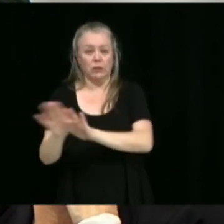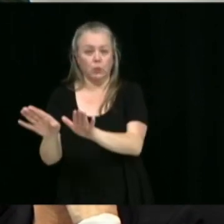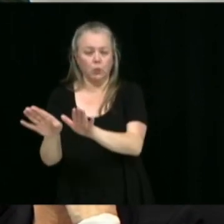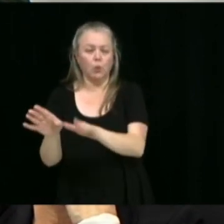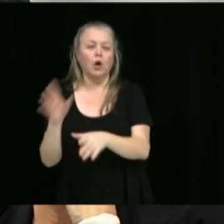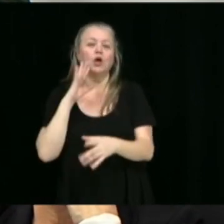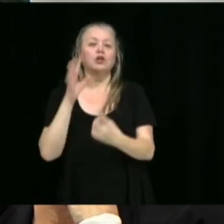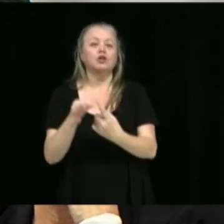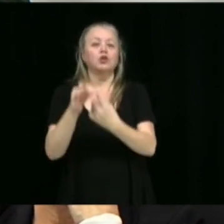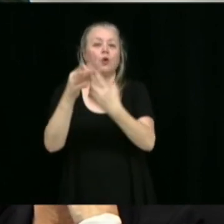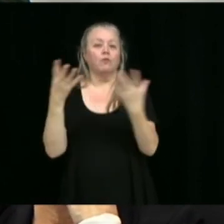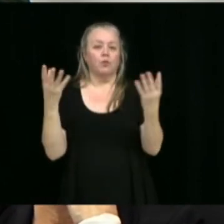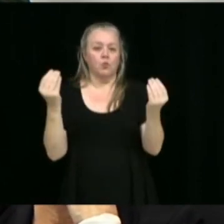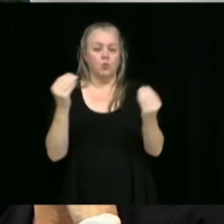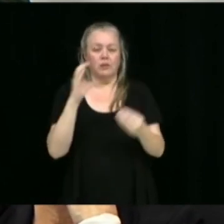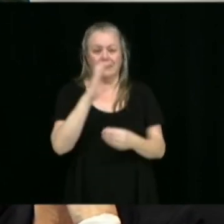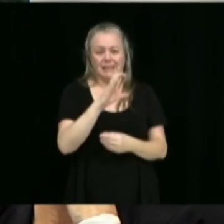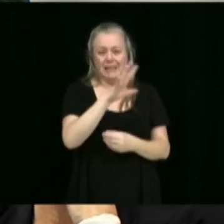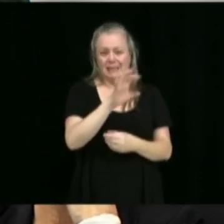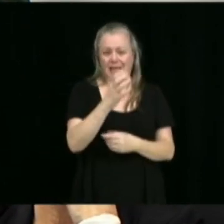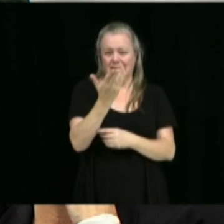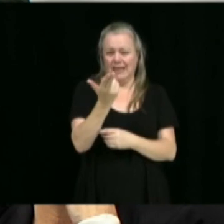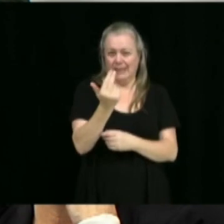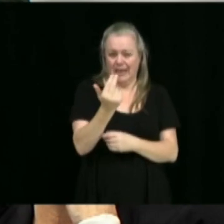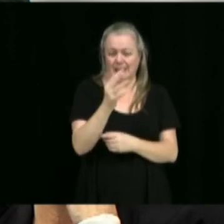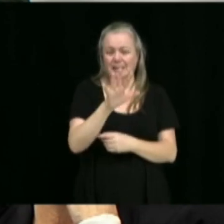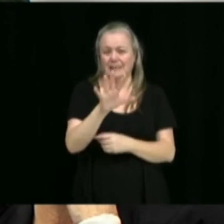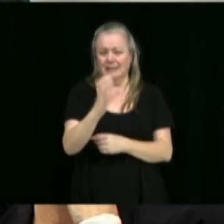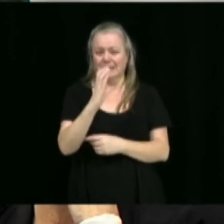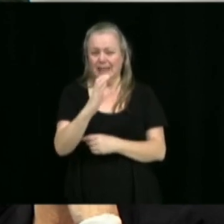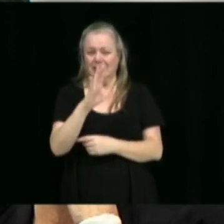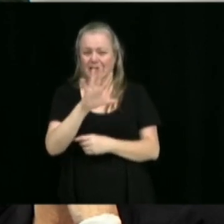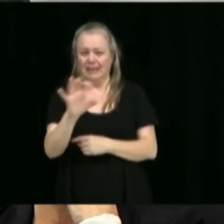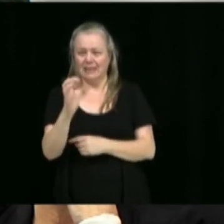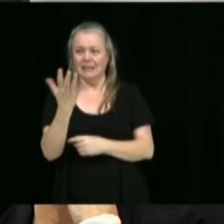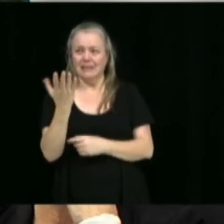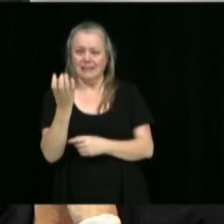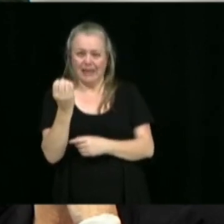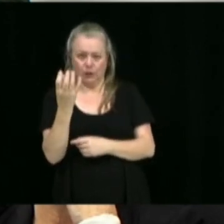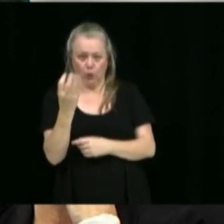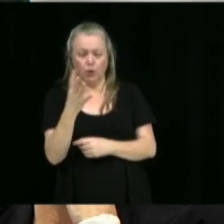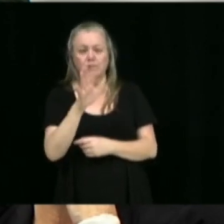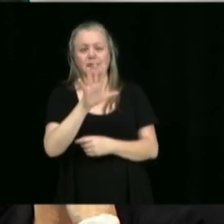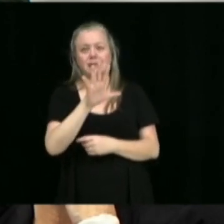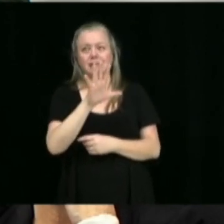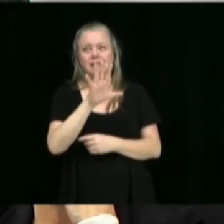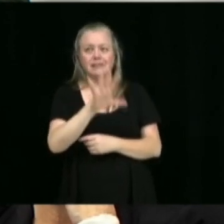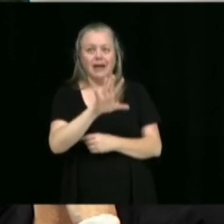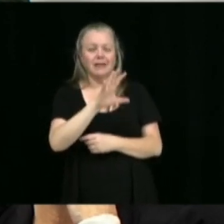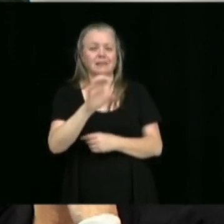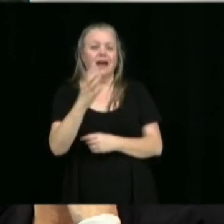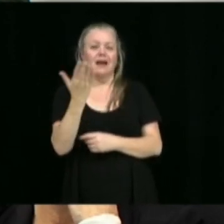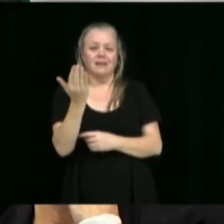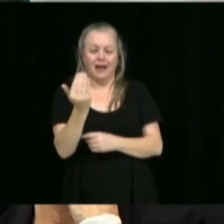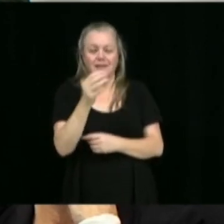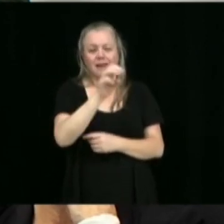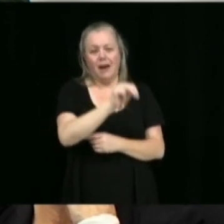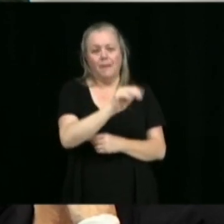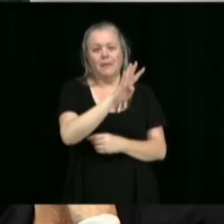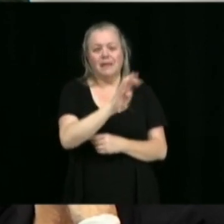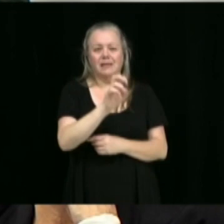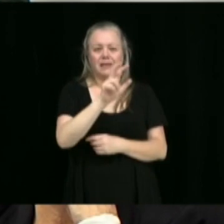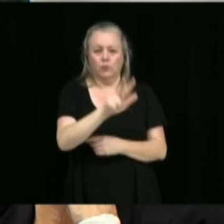zones C513, C514, C515, M403, M404 et